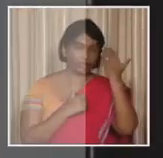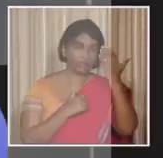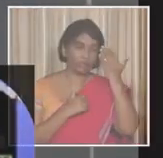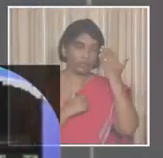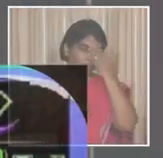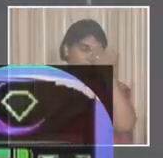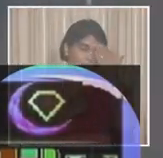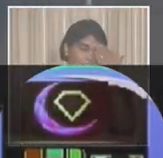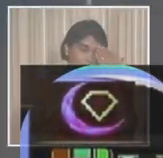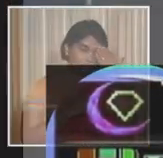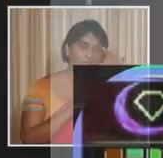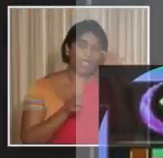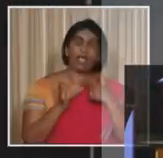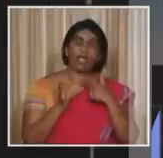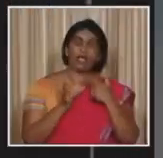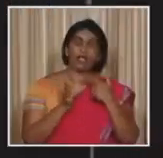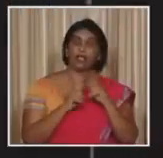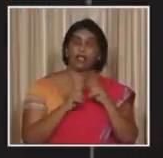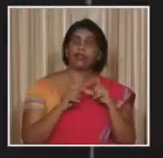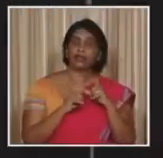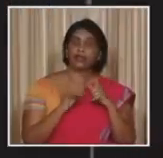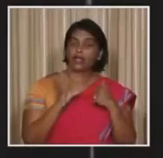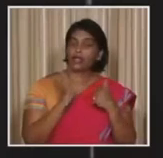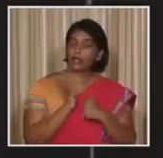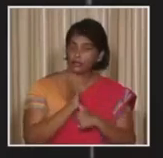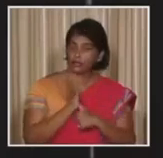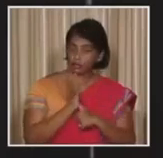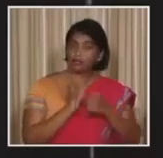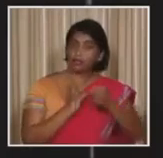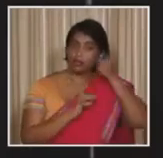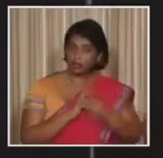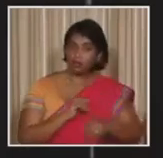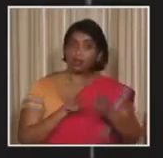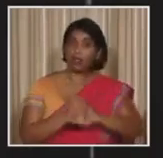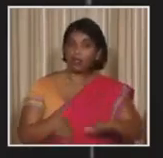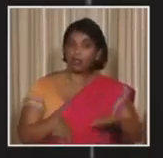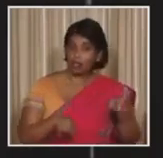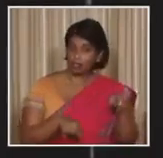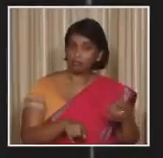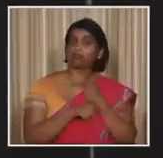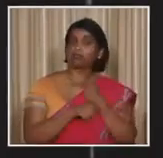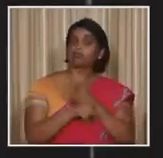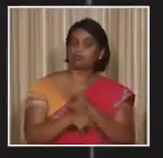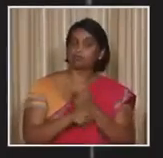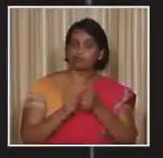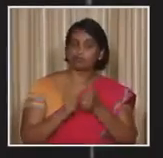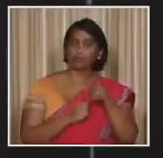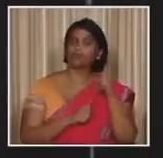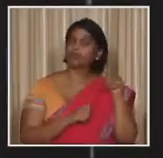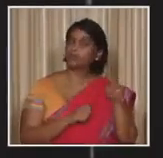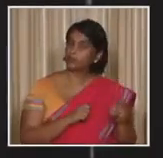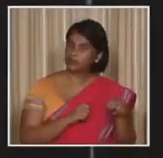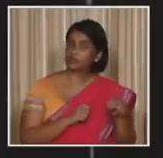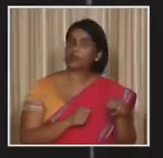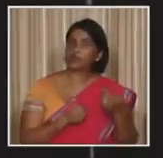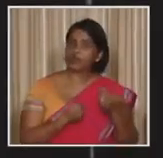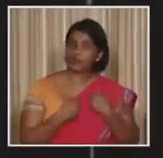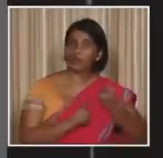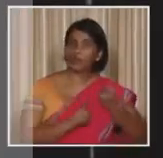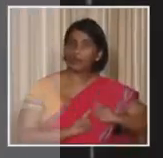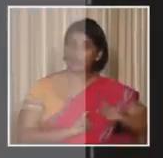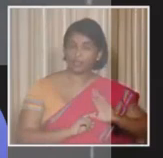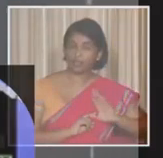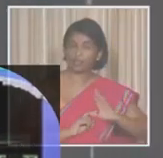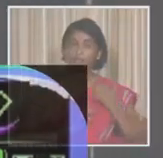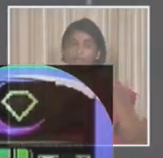වගේම හදලා තියෙනවා ඒ වගේම ටැමිල් ජෙනොසයිඩ් එඩ්යුකේෂන් වීක් ඇක්ට් කියන එකත් ඒ පරිදි සම්මත කරගෙන ළමයින්ටත් මේක